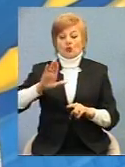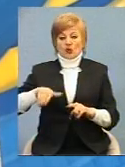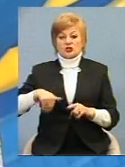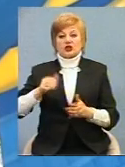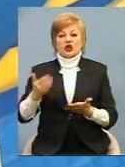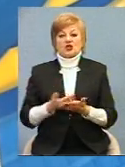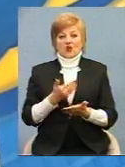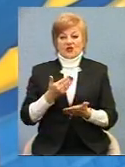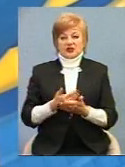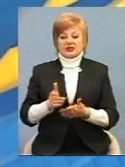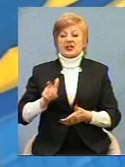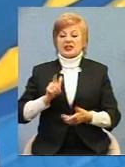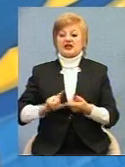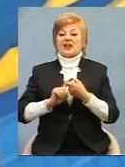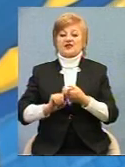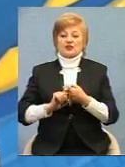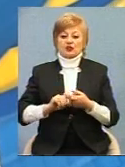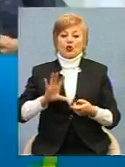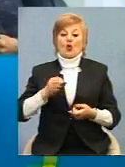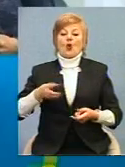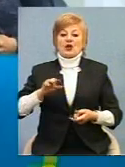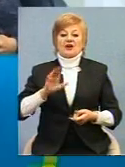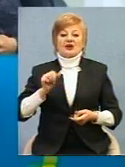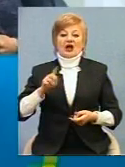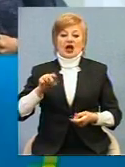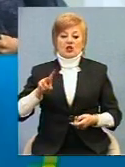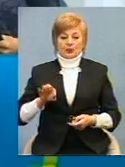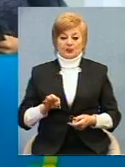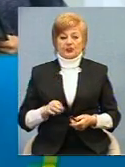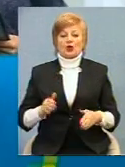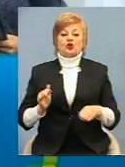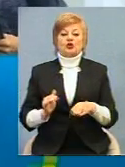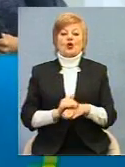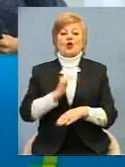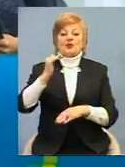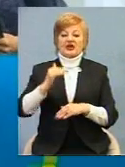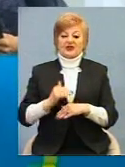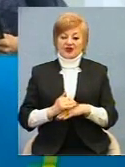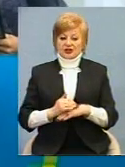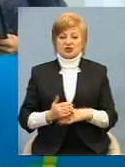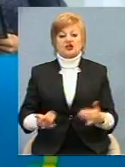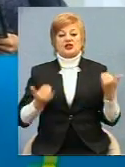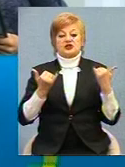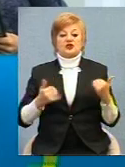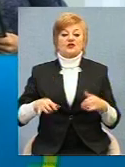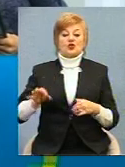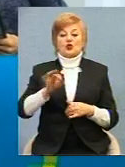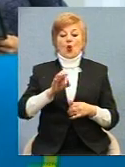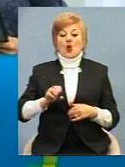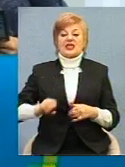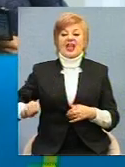новин. З нами на зв'язку ведуча Ольга Вакало. Олю, добрий вечір, то ви сьогодні про Європу і